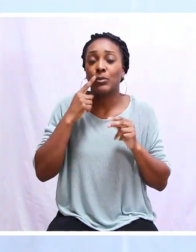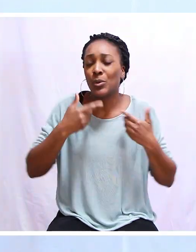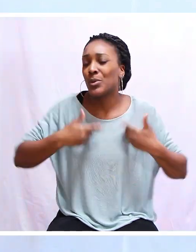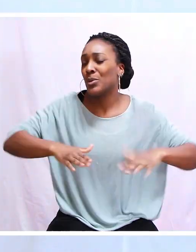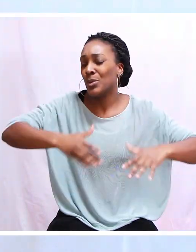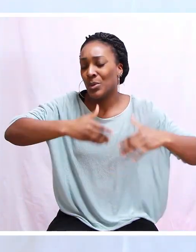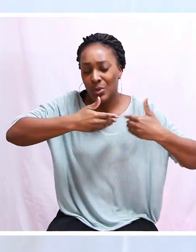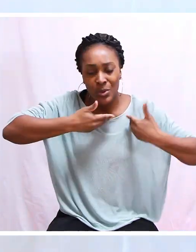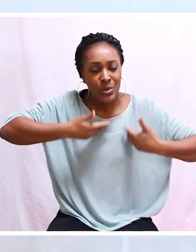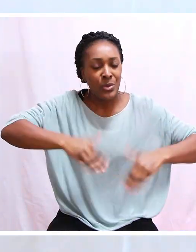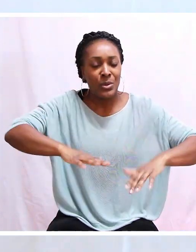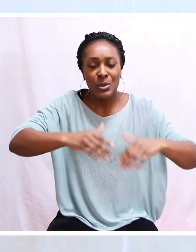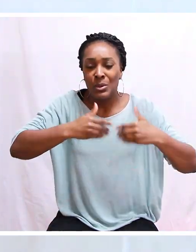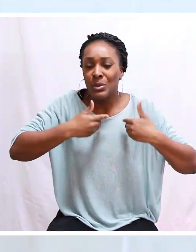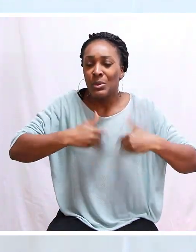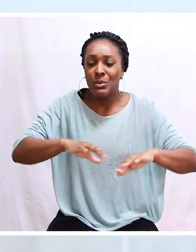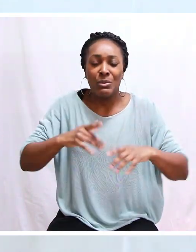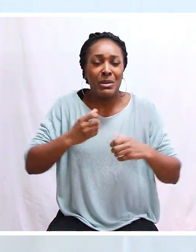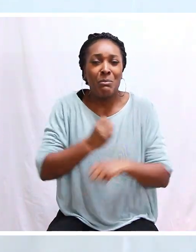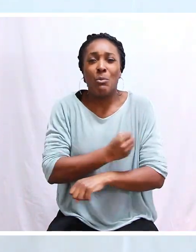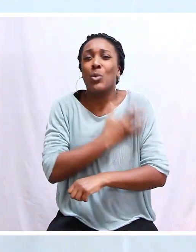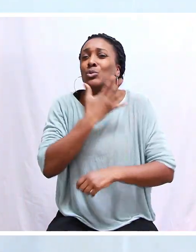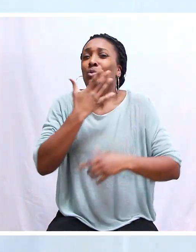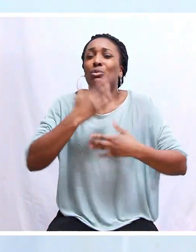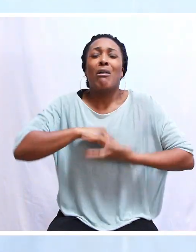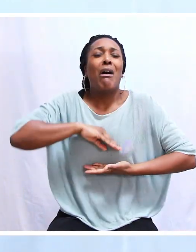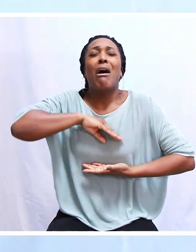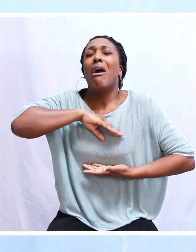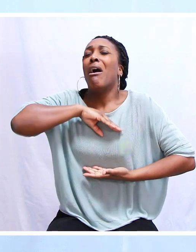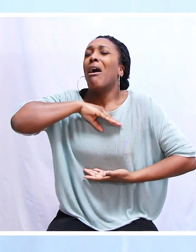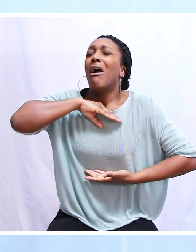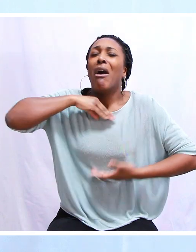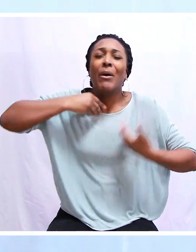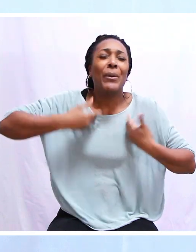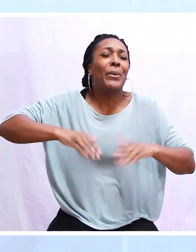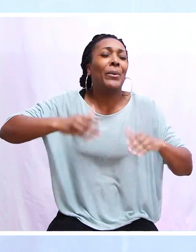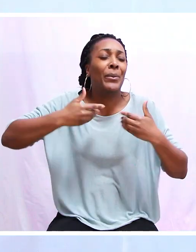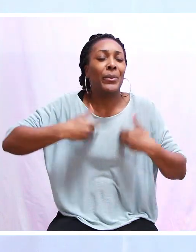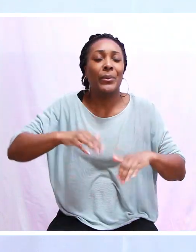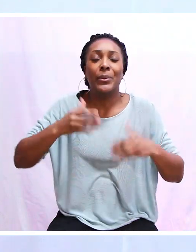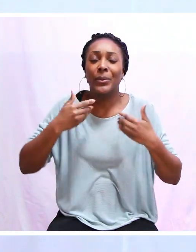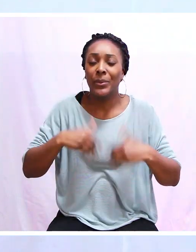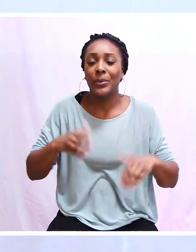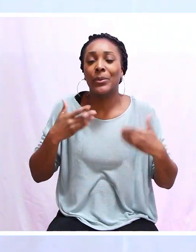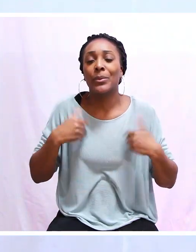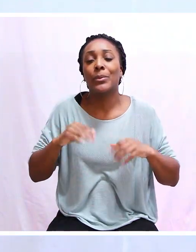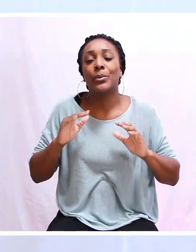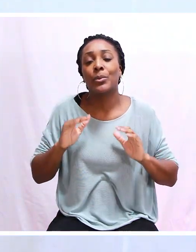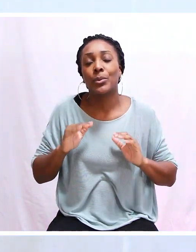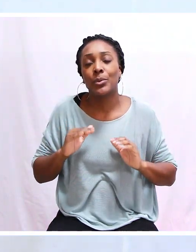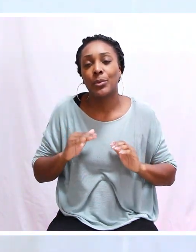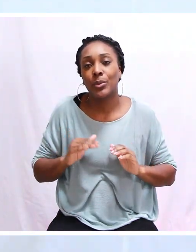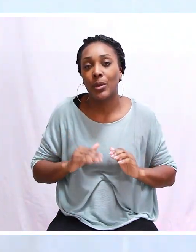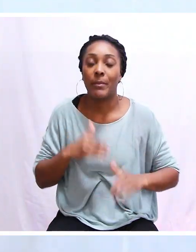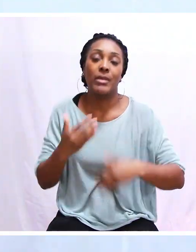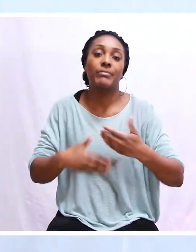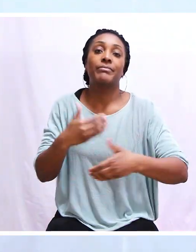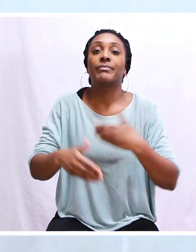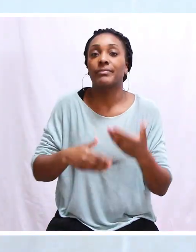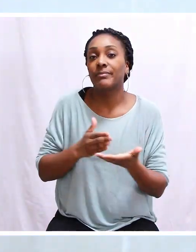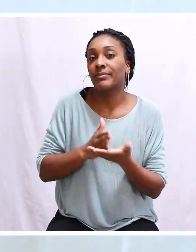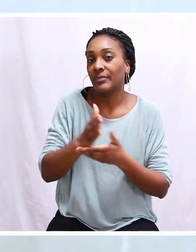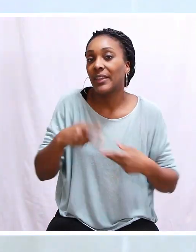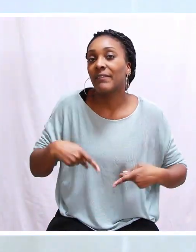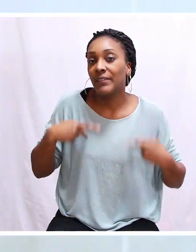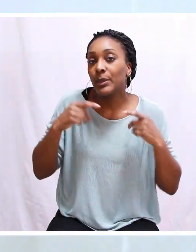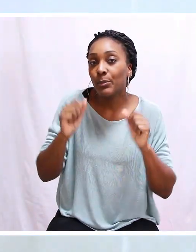évacuer ce surplus d'émotions et que tu puisses avancer et reprendre ta vie en cours. Et on voit que cet homme-là,